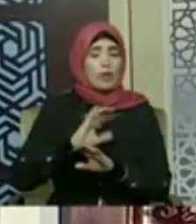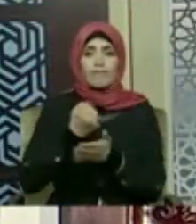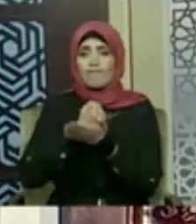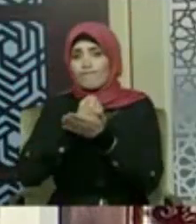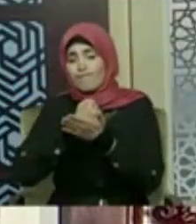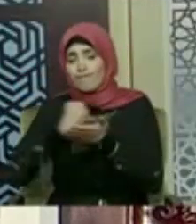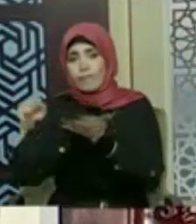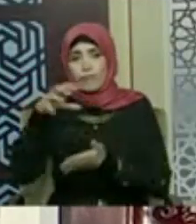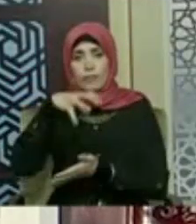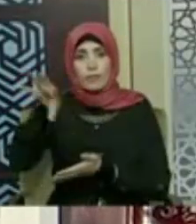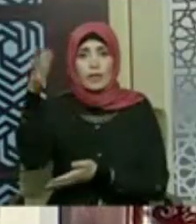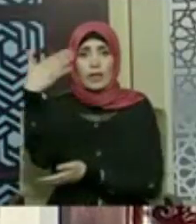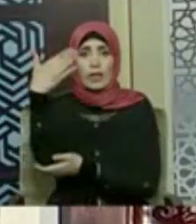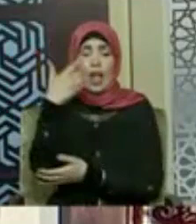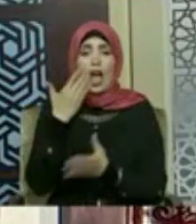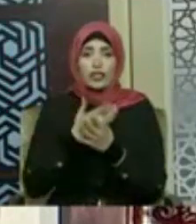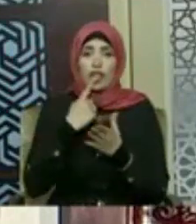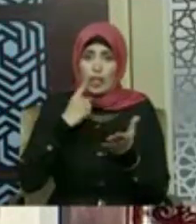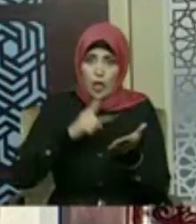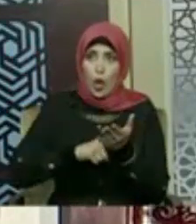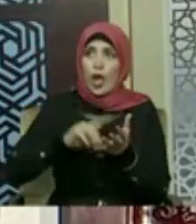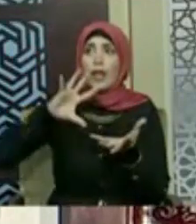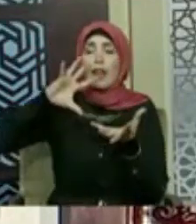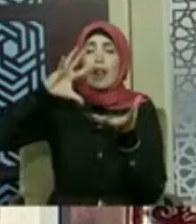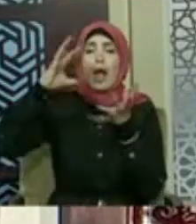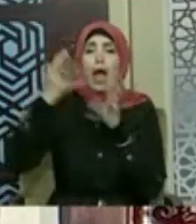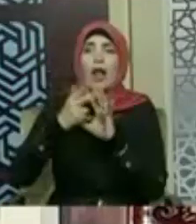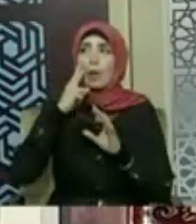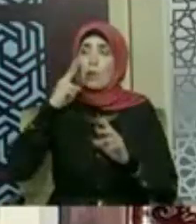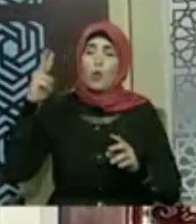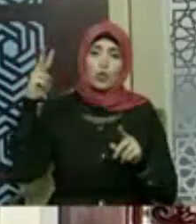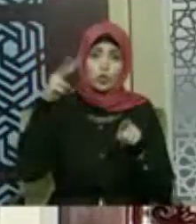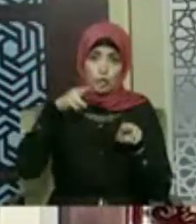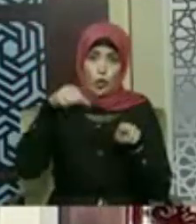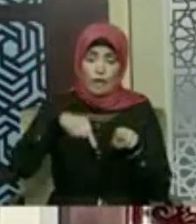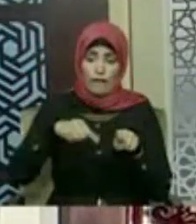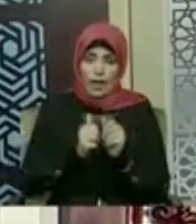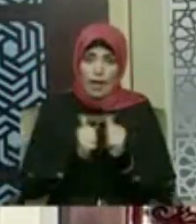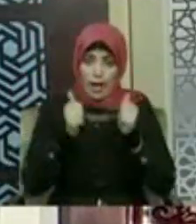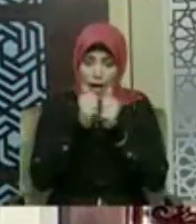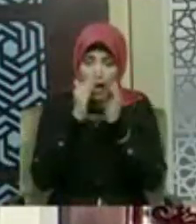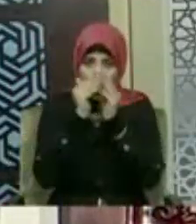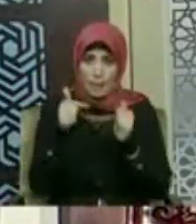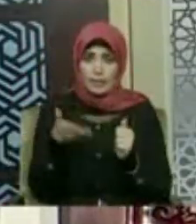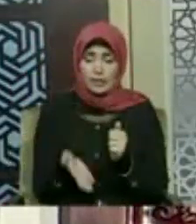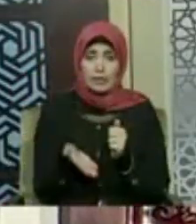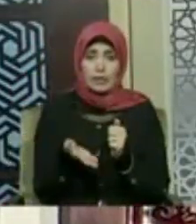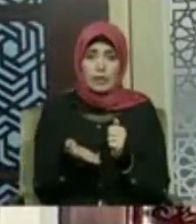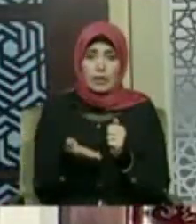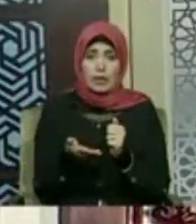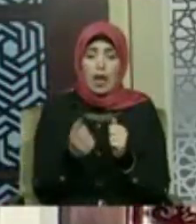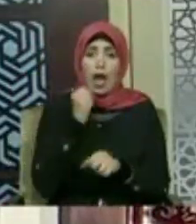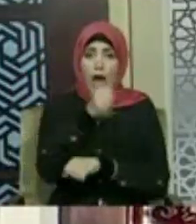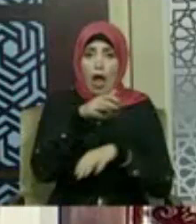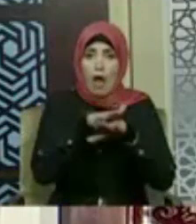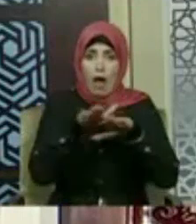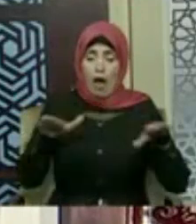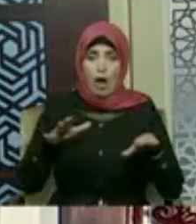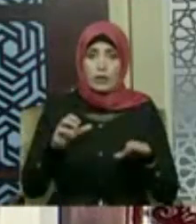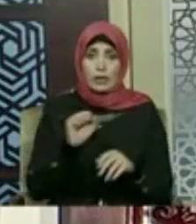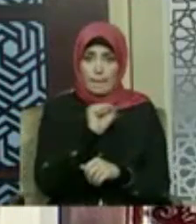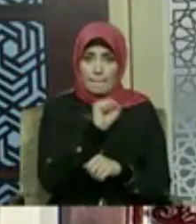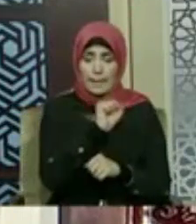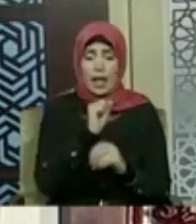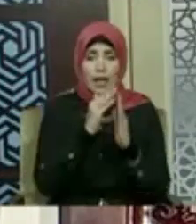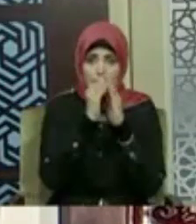للعالم كله، للقاصي والداني، أن أهل مصر أرضهم